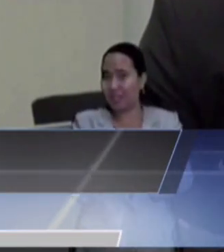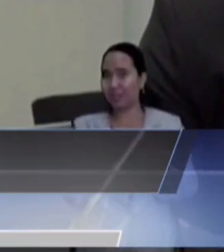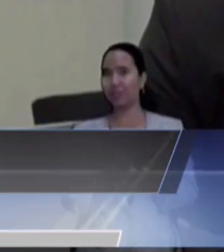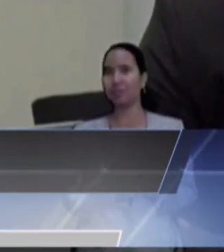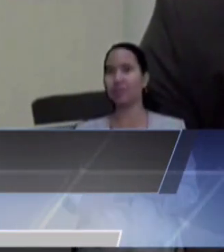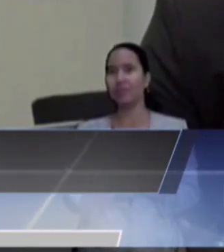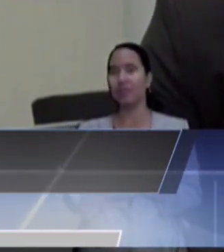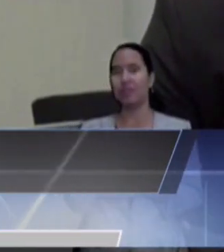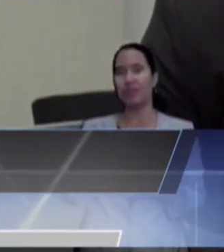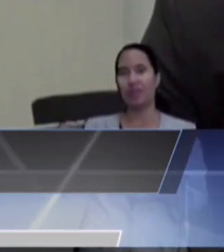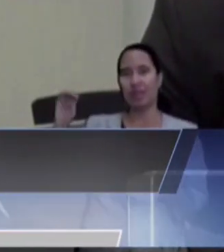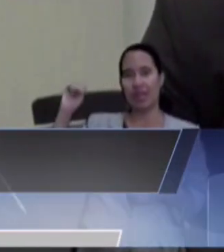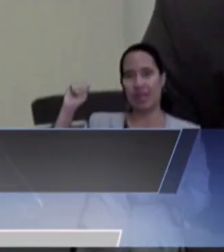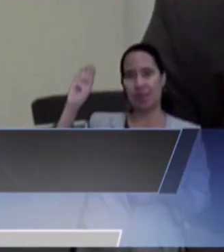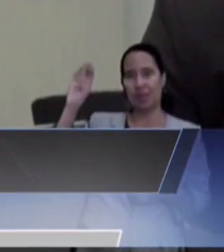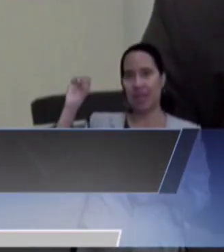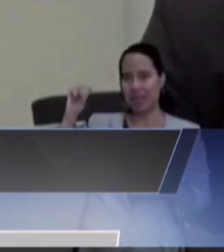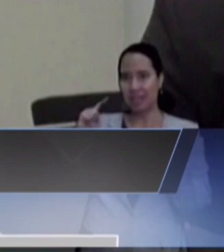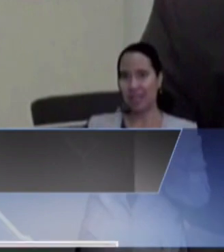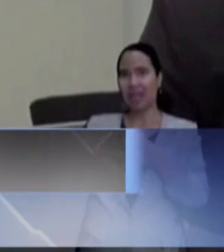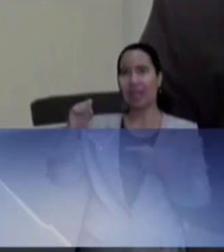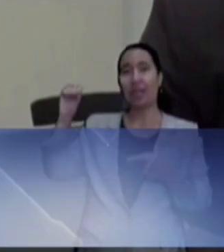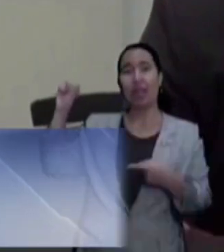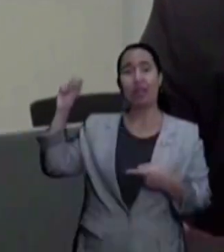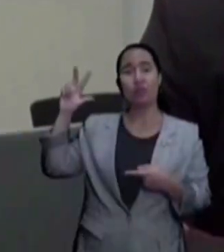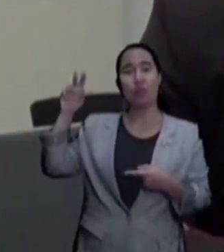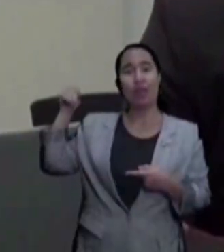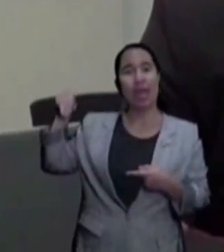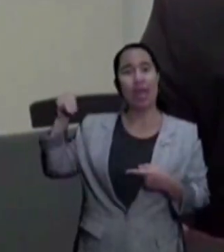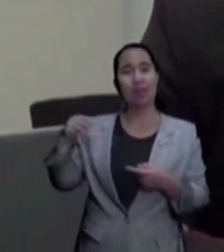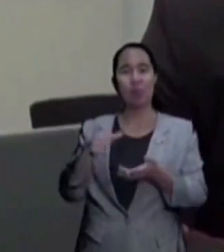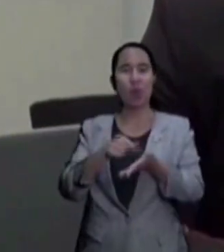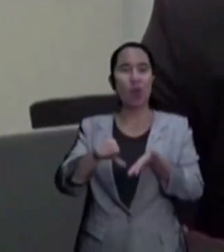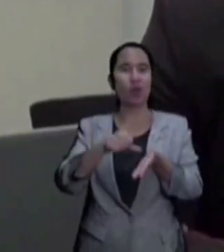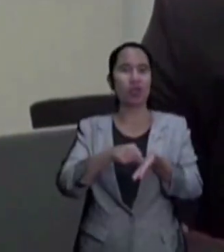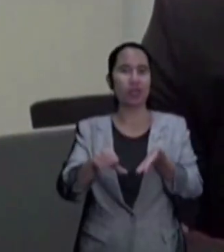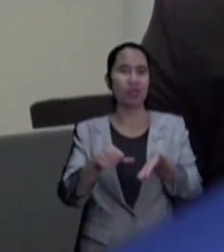SUM uitgaven en dat we ervoor zorgen dat natuurlijk uw identiteitskaart of familieboek bij u heeft.